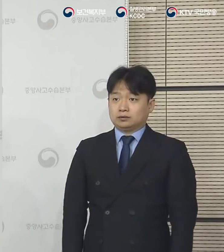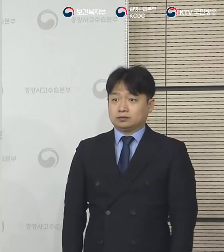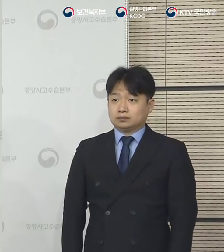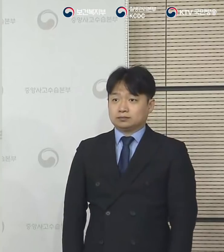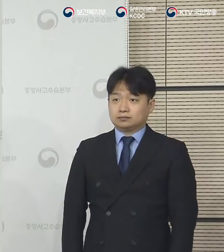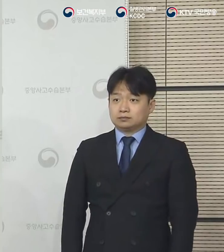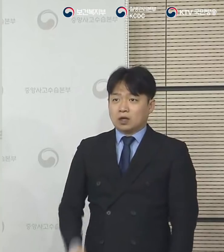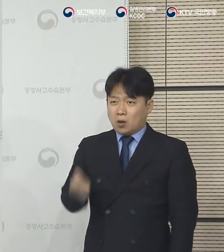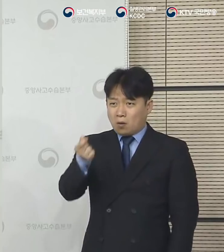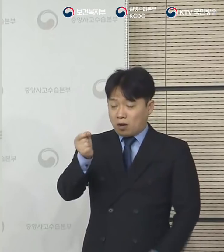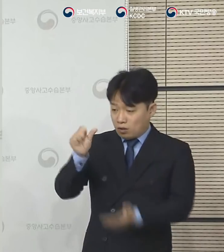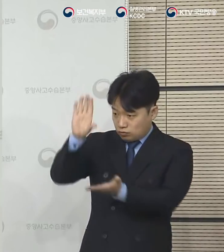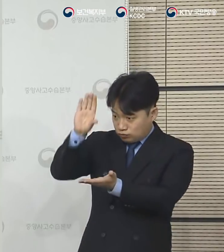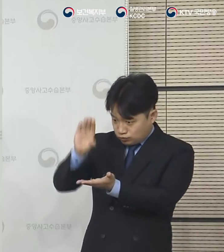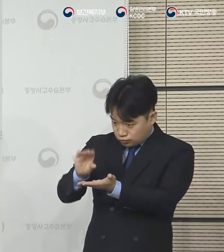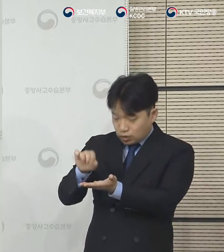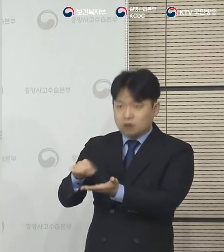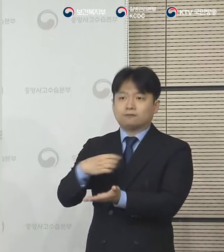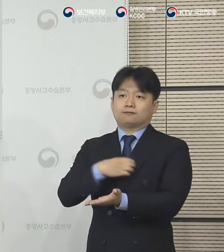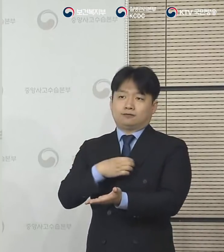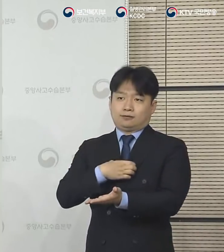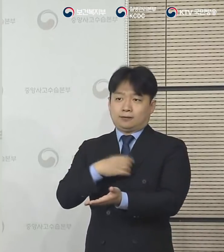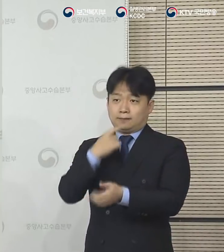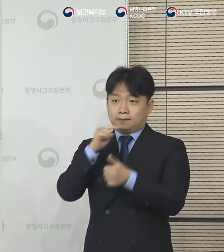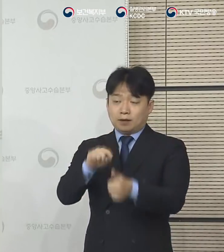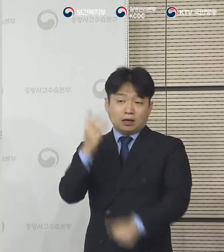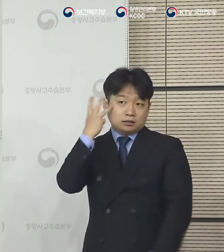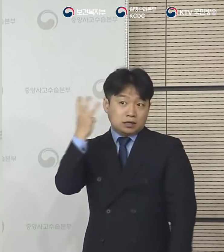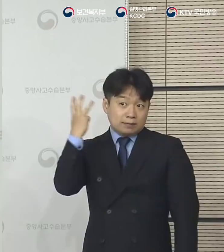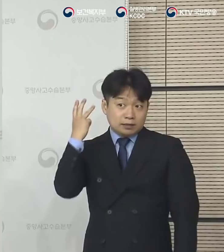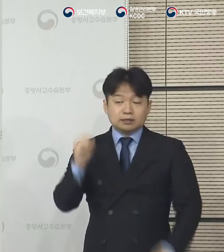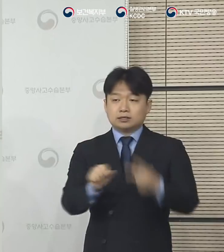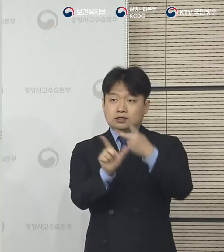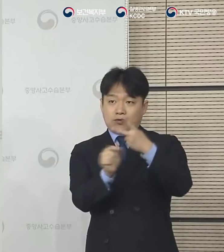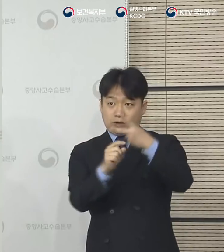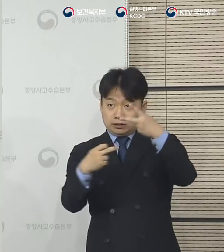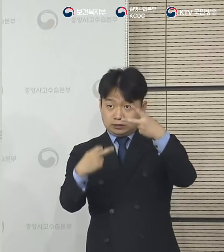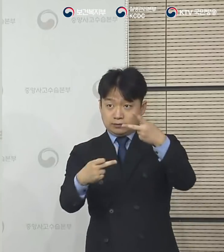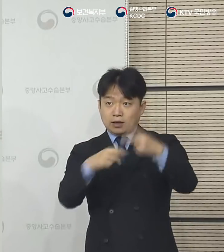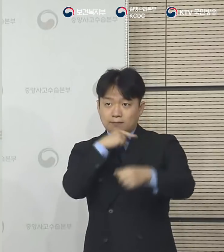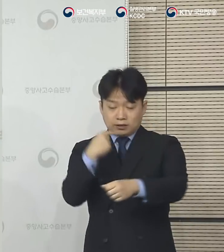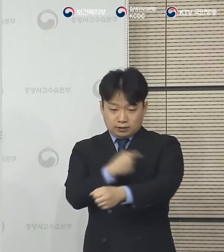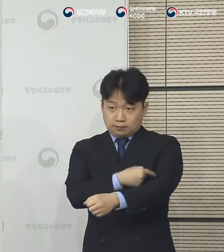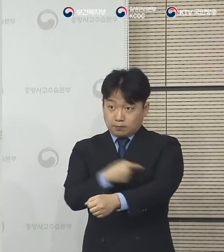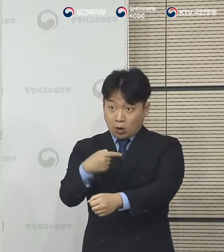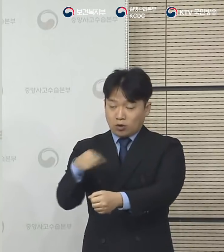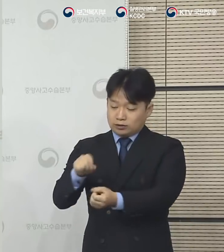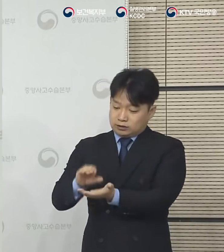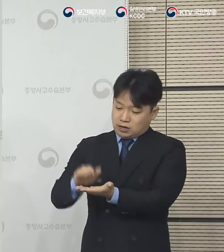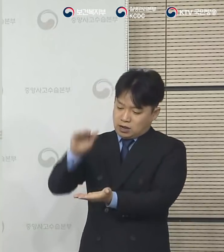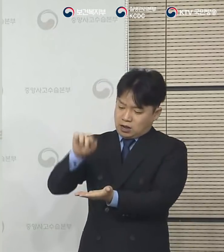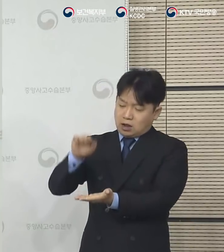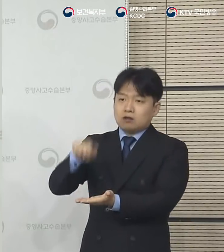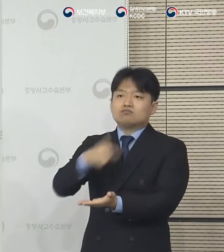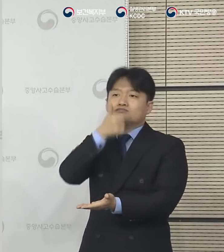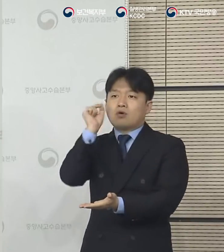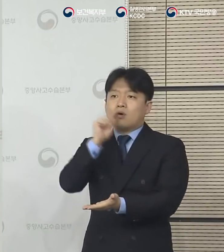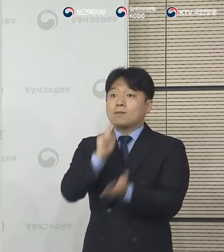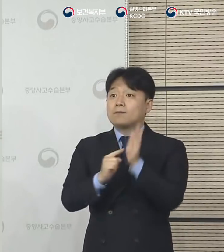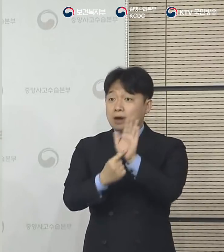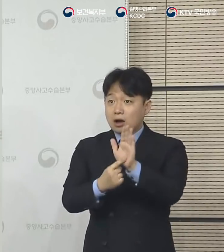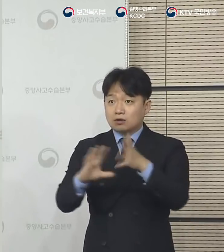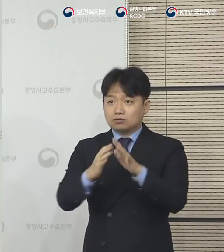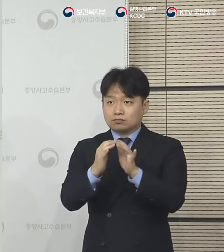낮아진 것에 따른 조치였습니다. 3일 전 2월 12일 혈액이 부족하다는 발표 이후 많은